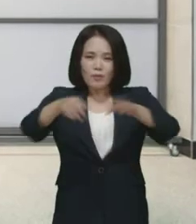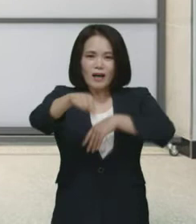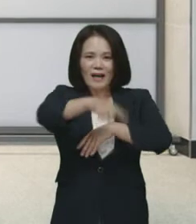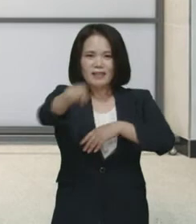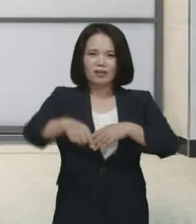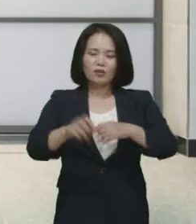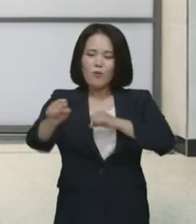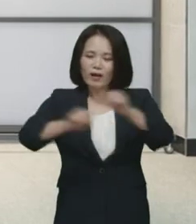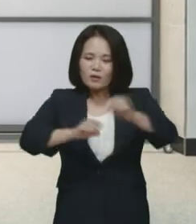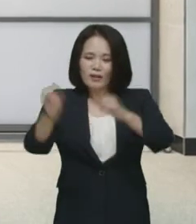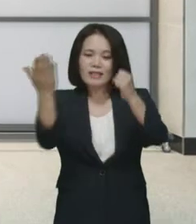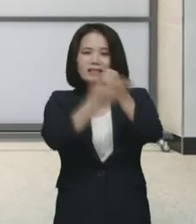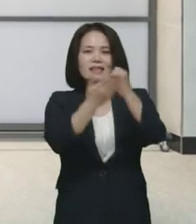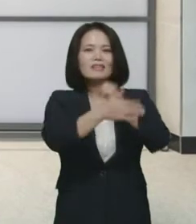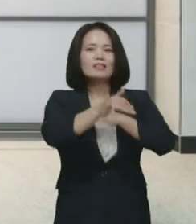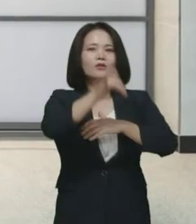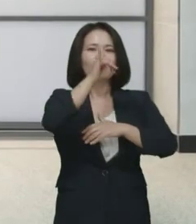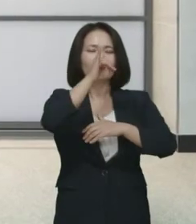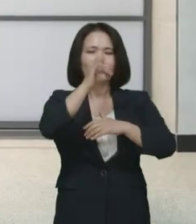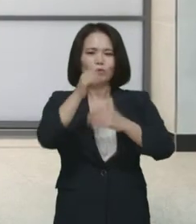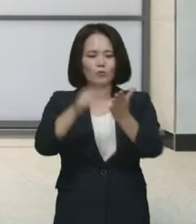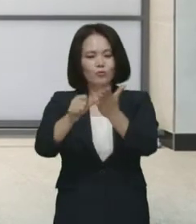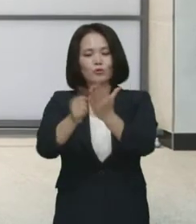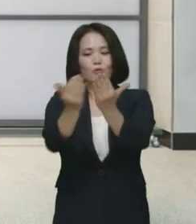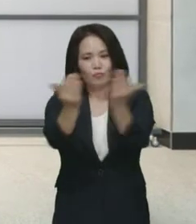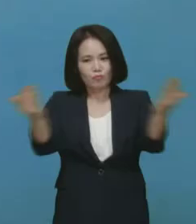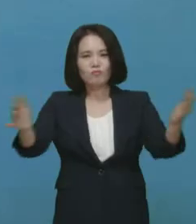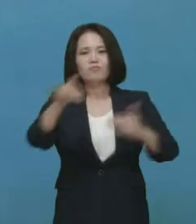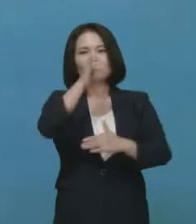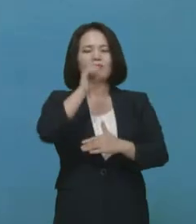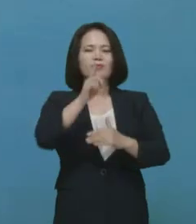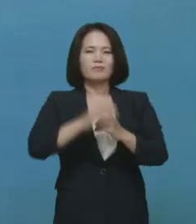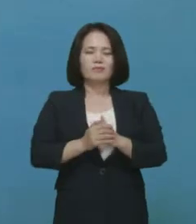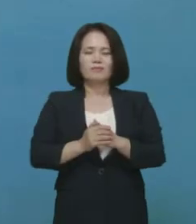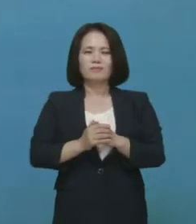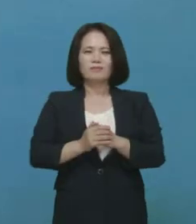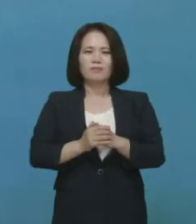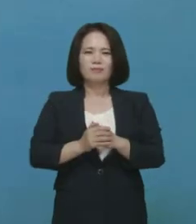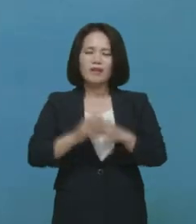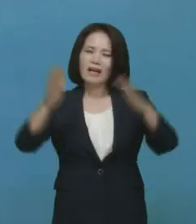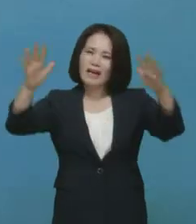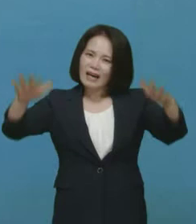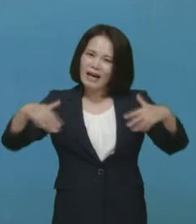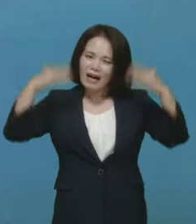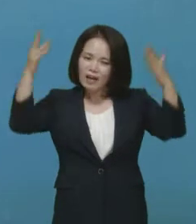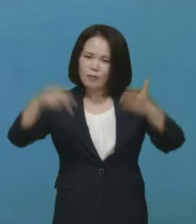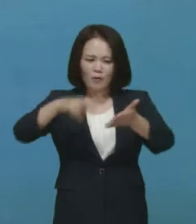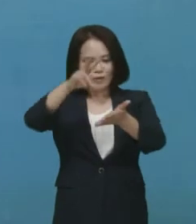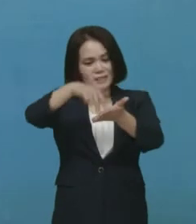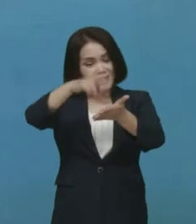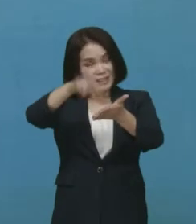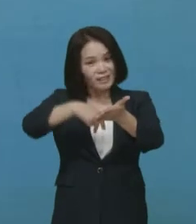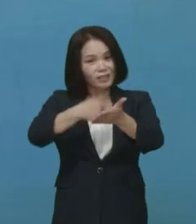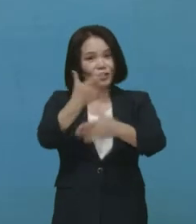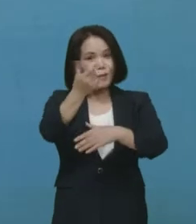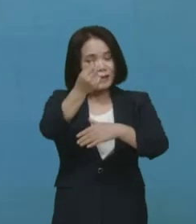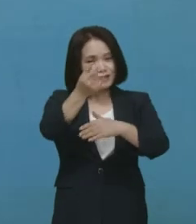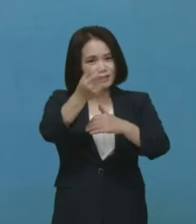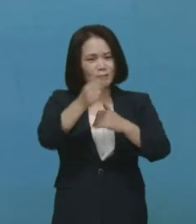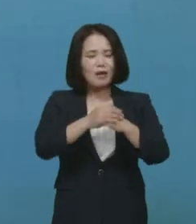사진과 함께 작품 조 정품 들이 전시되어 있다고 합니다 4 또 가을하면 독서 가 떠오르기도 하지만